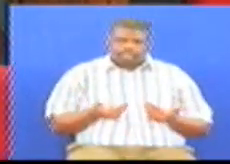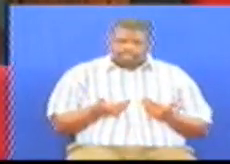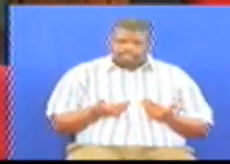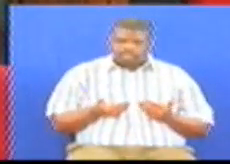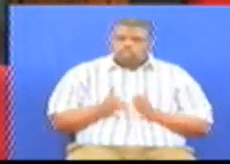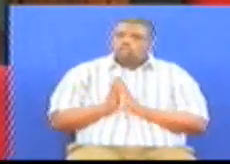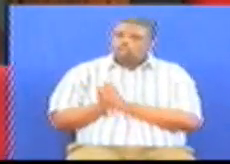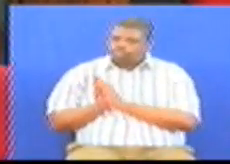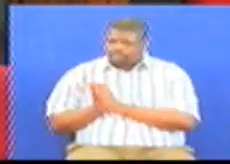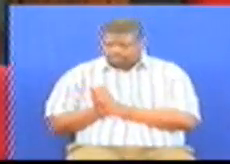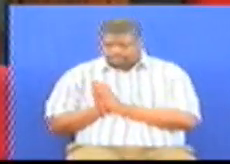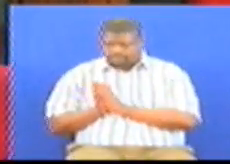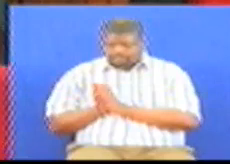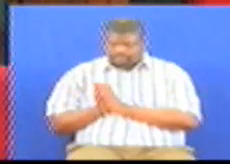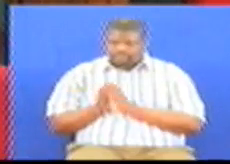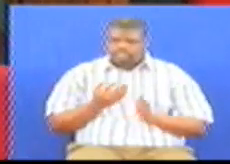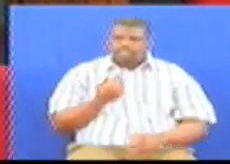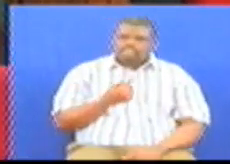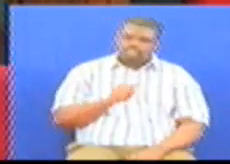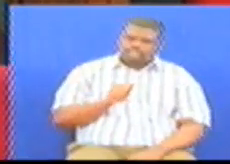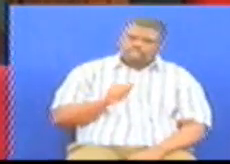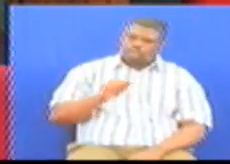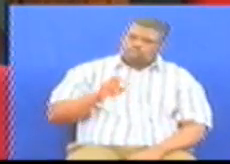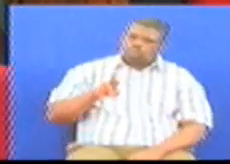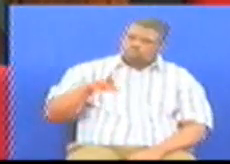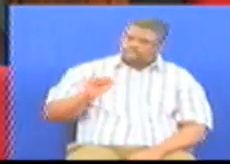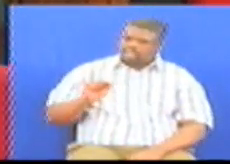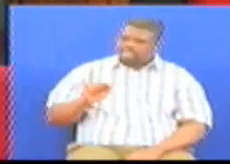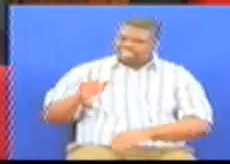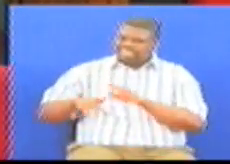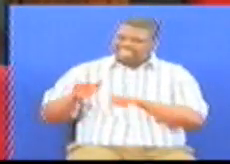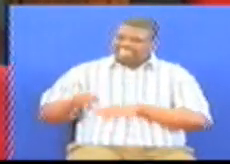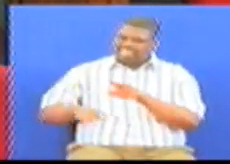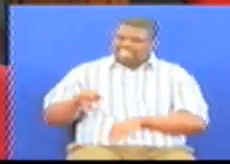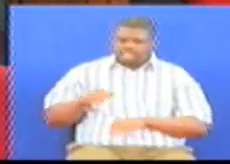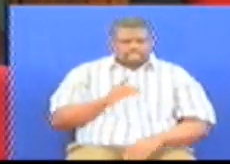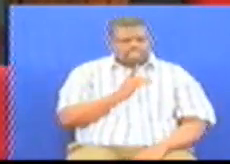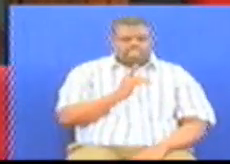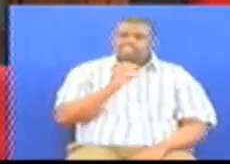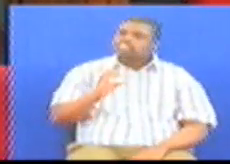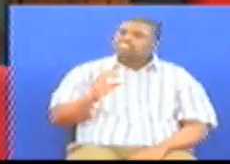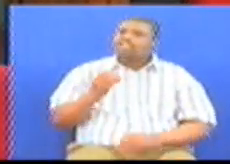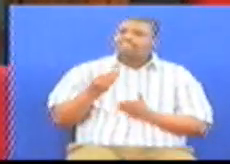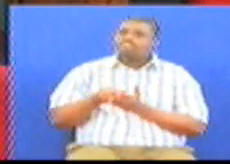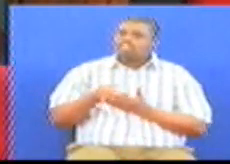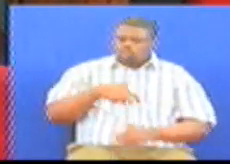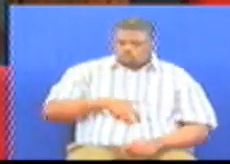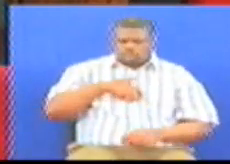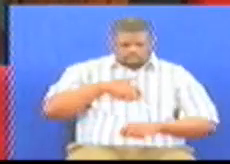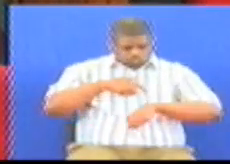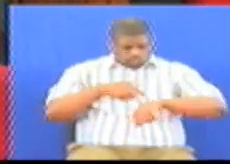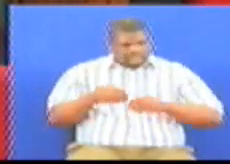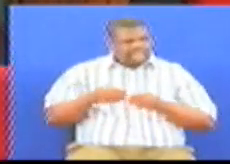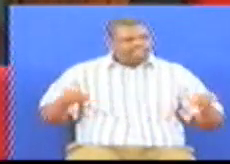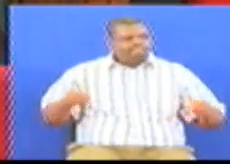sana TARURA pale almashauri ya Singida DC, wameomba fedha za dharura kwa muda mrefu.